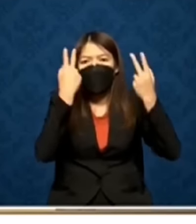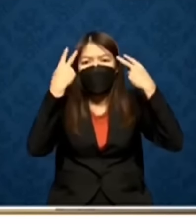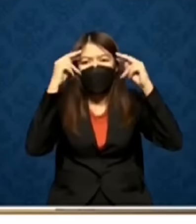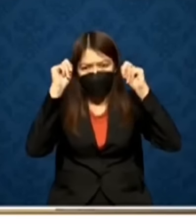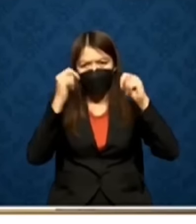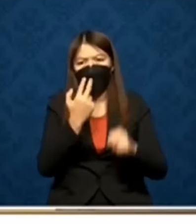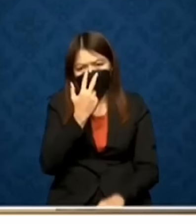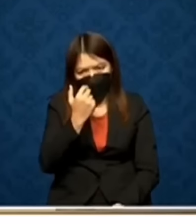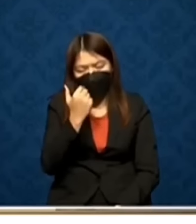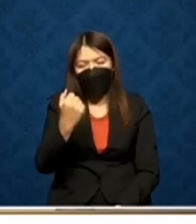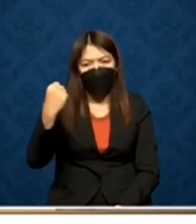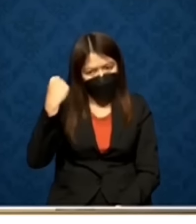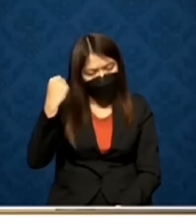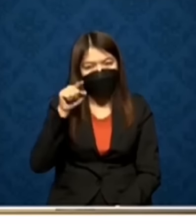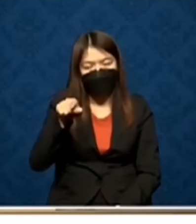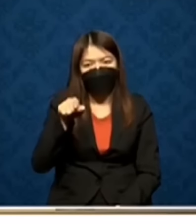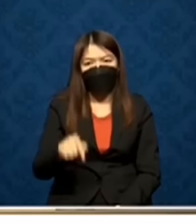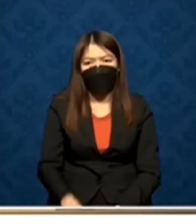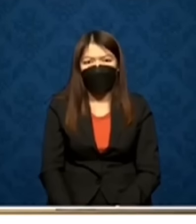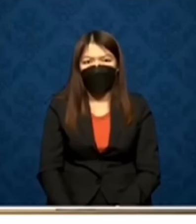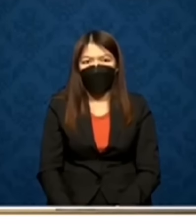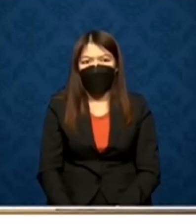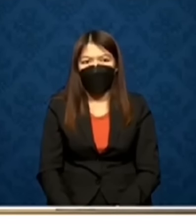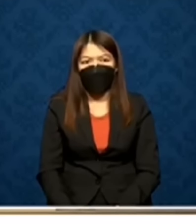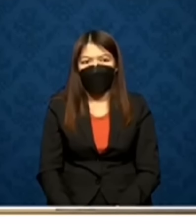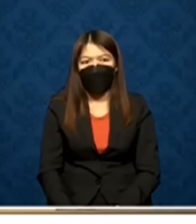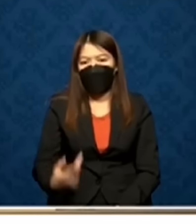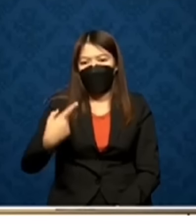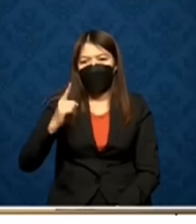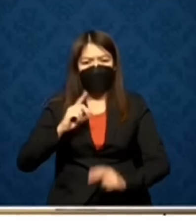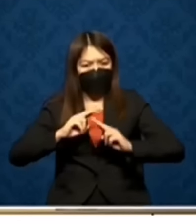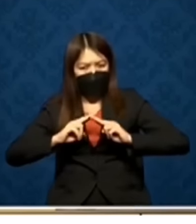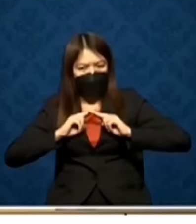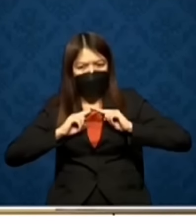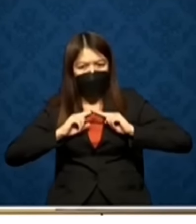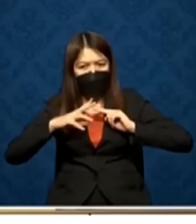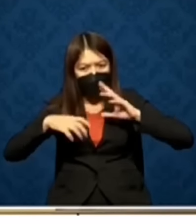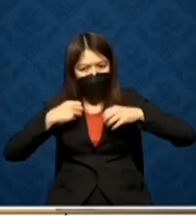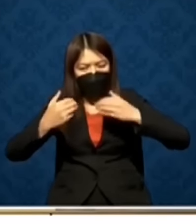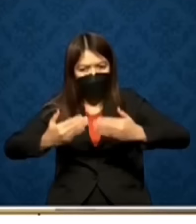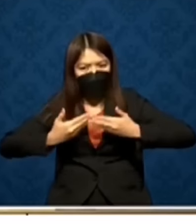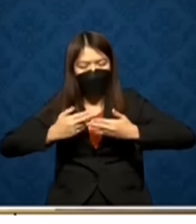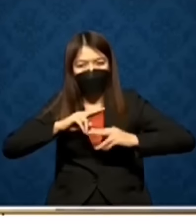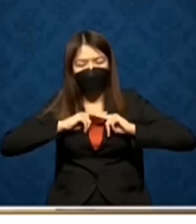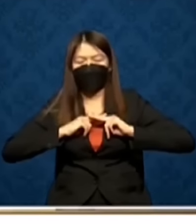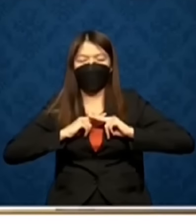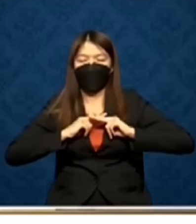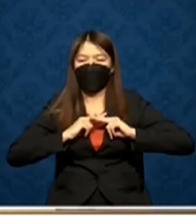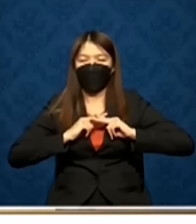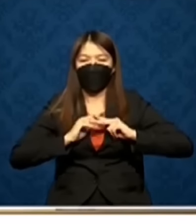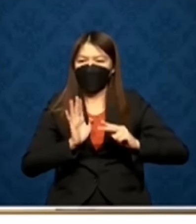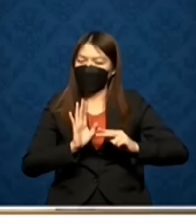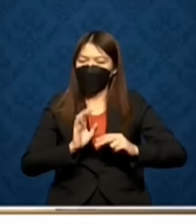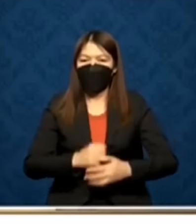ต้องดูอันนี้มันเข้าหลักเลยประโยชน์ส่วนตัวประโยชน์ส่วนรวมผมอย่างน้อยเนี่ยผมม